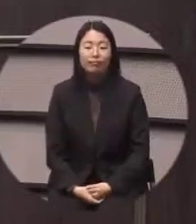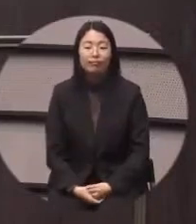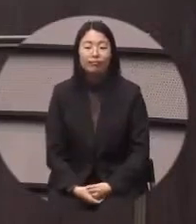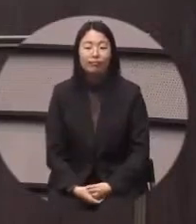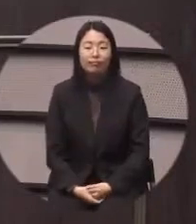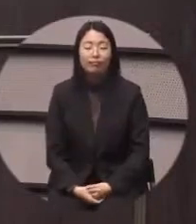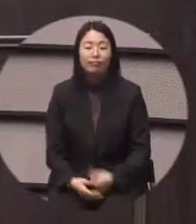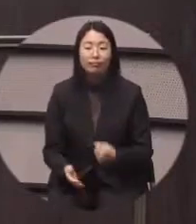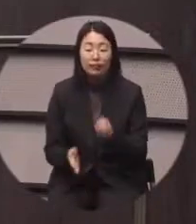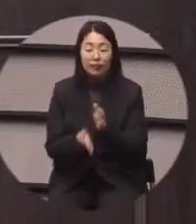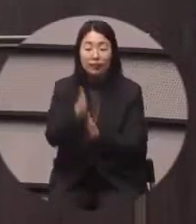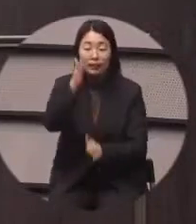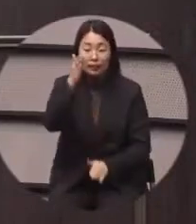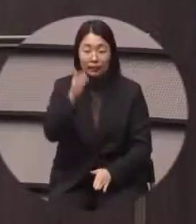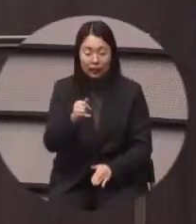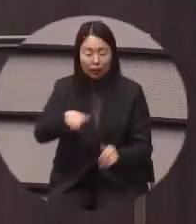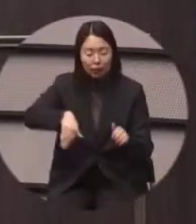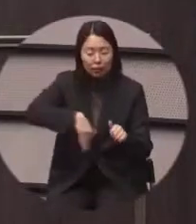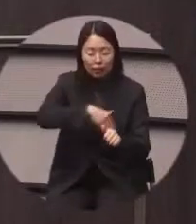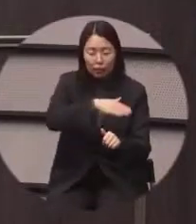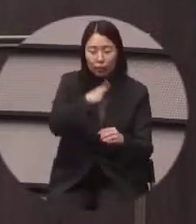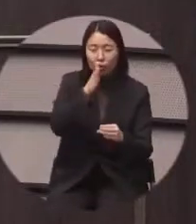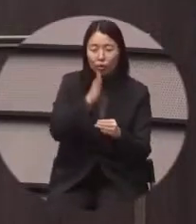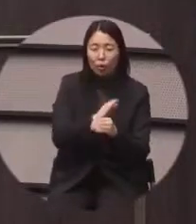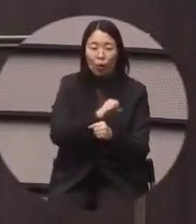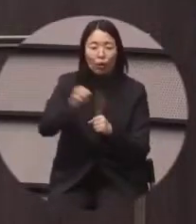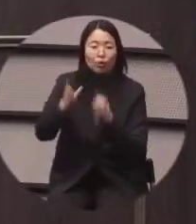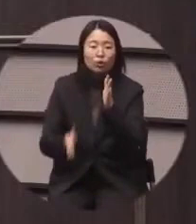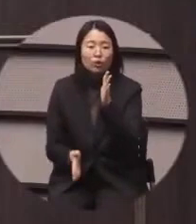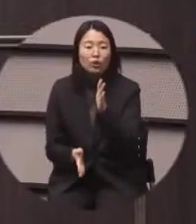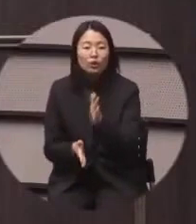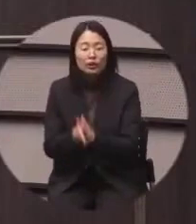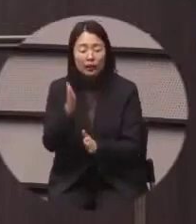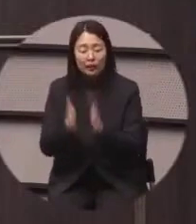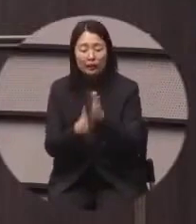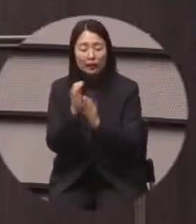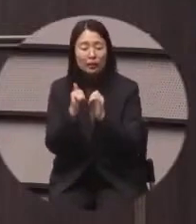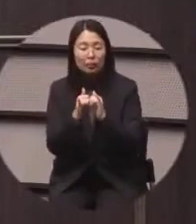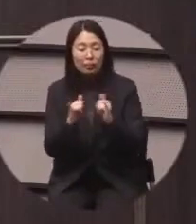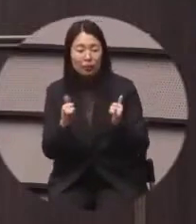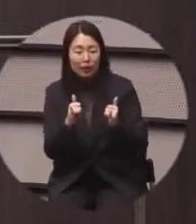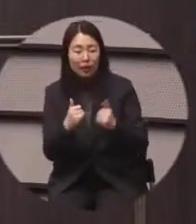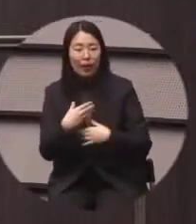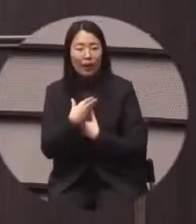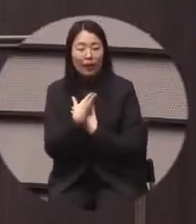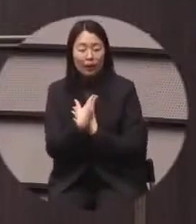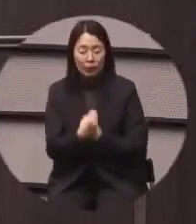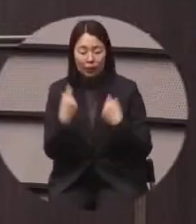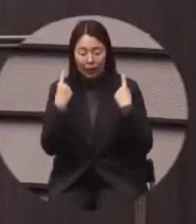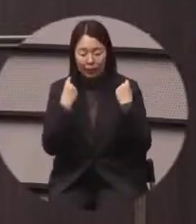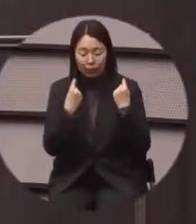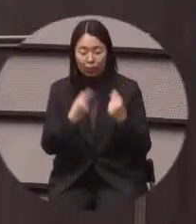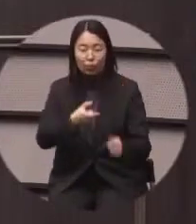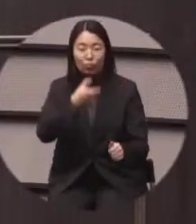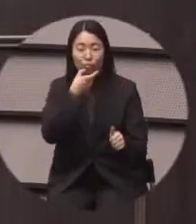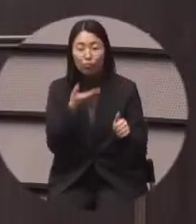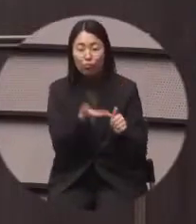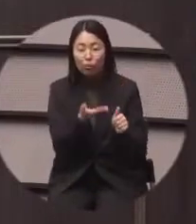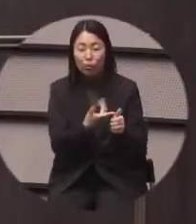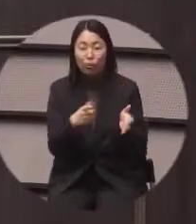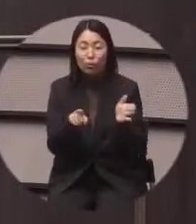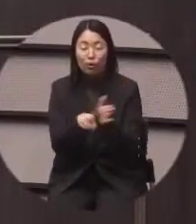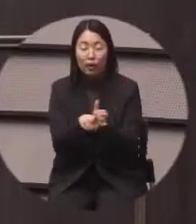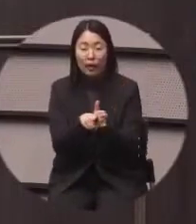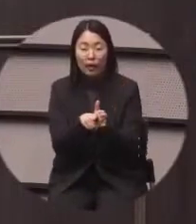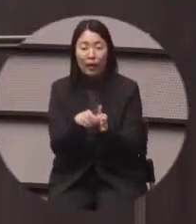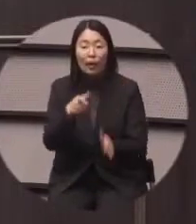방세한 시장님, 이러한 여건에서 광주시는 시민분들에게 안정적인 상수도 공급을 위해